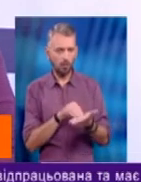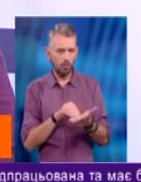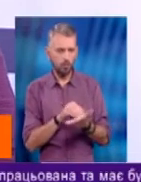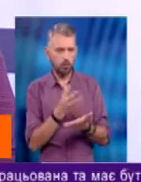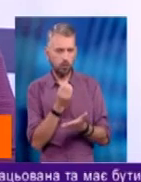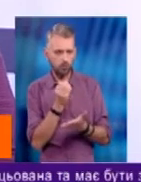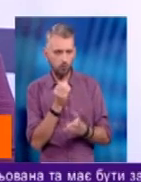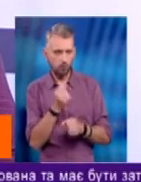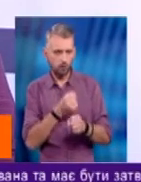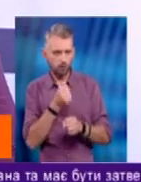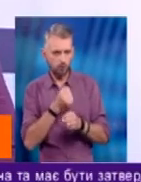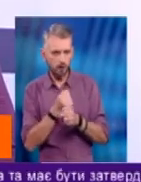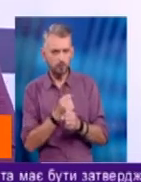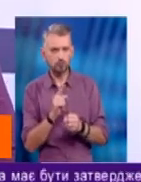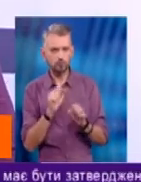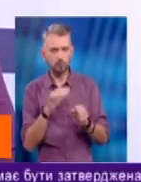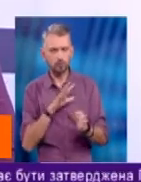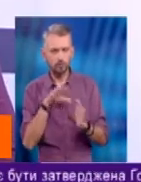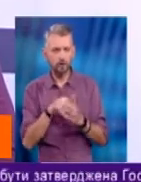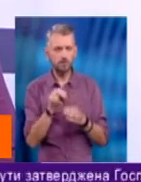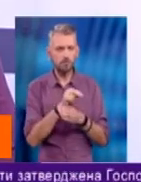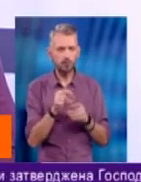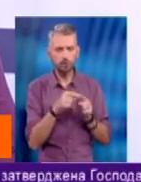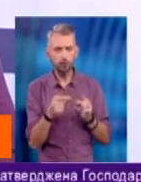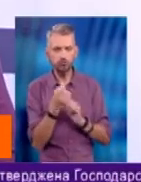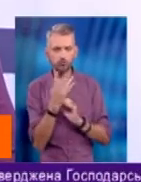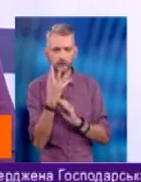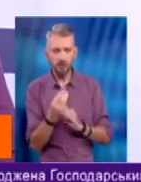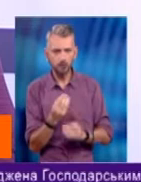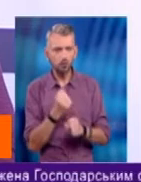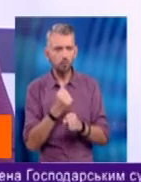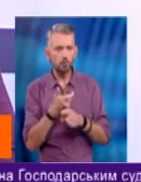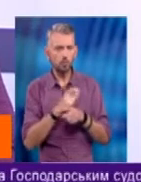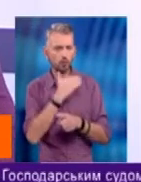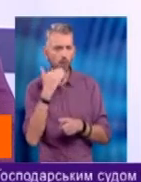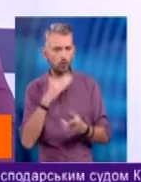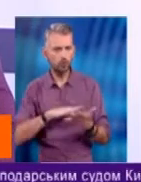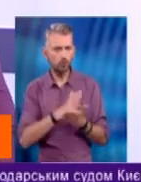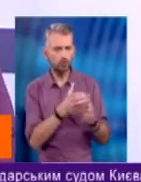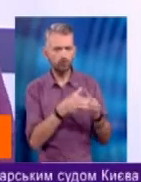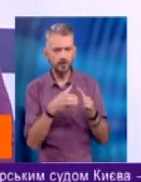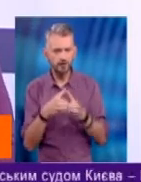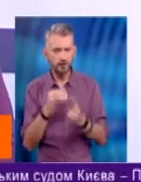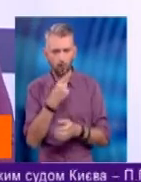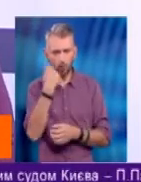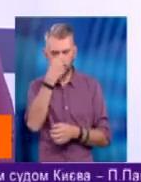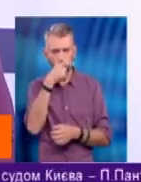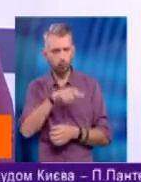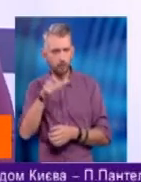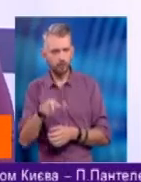можна було або внести правки на протязі 14 днів, що зробили досить багато і, до речі, політичних сил, і особистостей, які